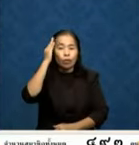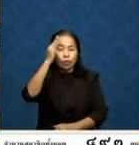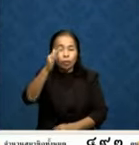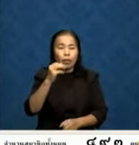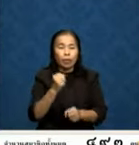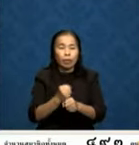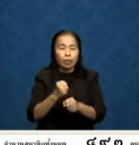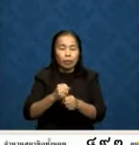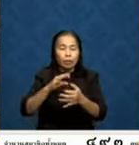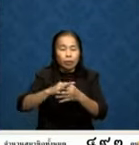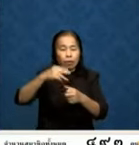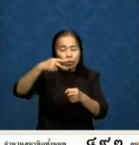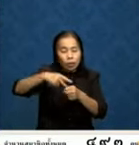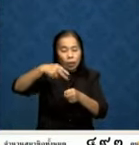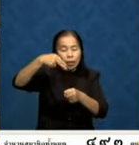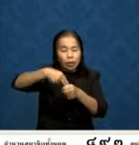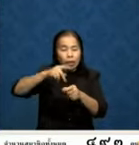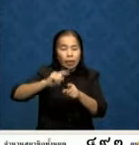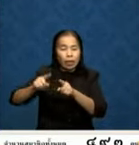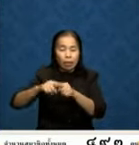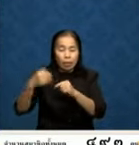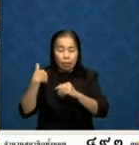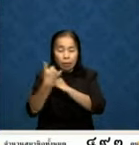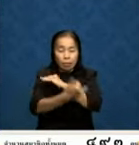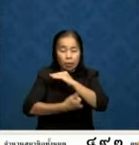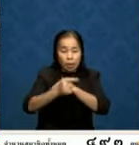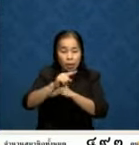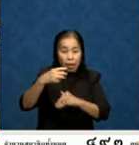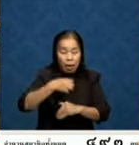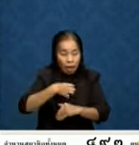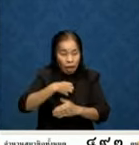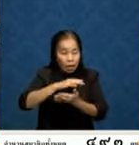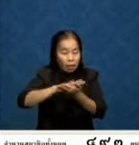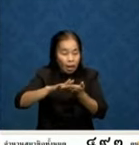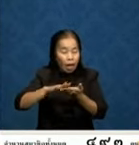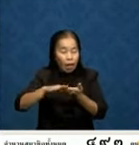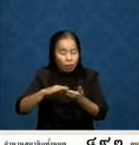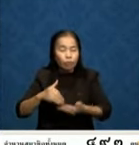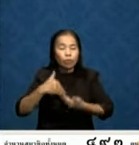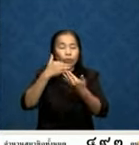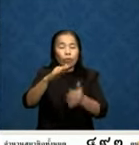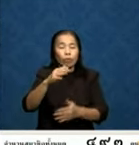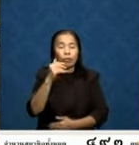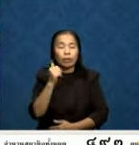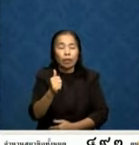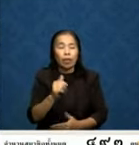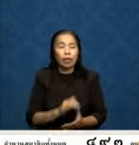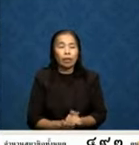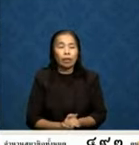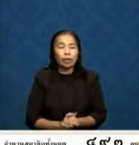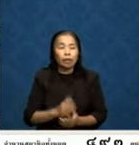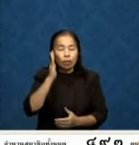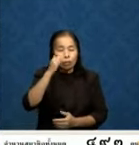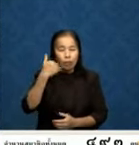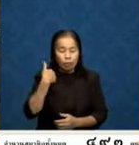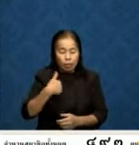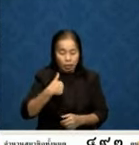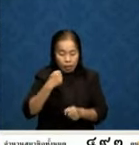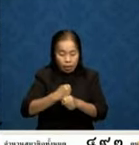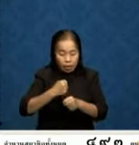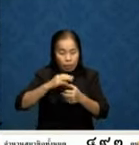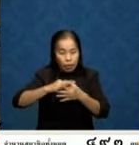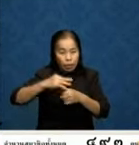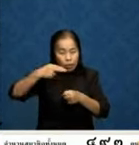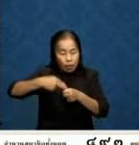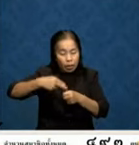ดพลังงานเหล่านั้นไปสู่ประเทศที่มีความต้องการพลังงานสะอาดนะครับมากยิ่งขึ้นนะครับแล้วก็การที่เรามีพลังงานสะอาด